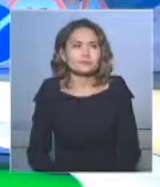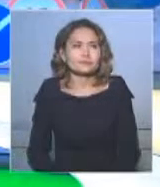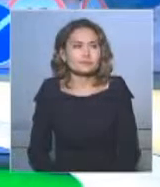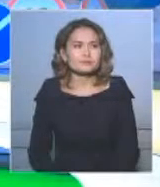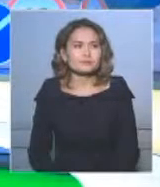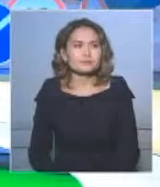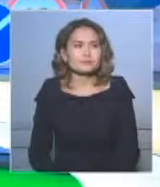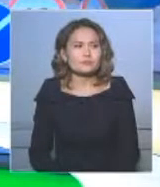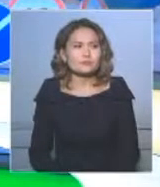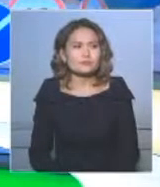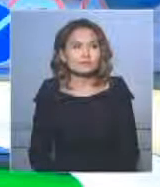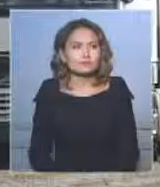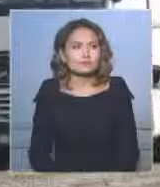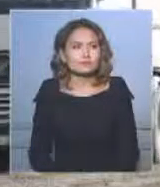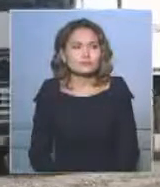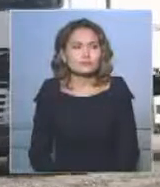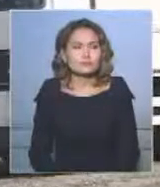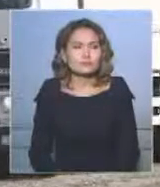құлшынып отыр.